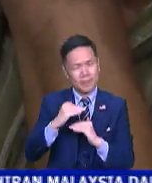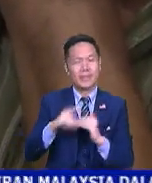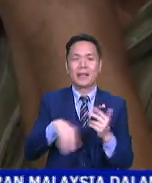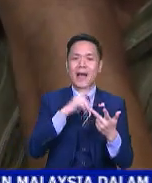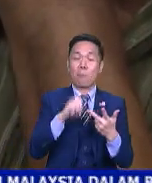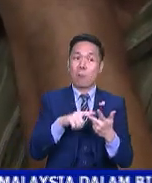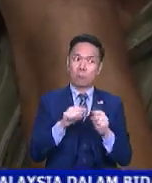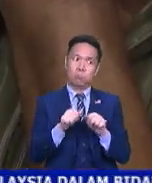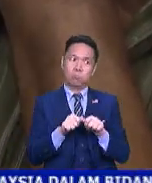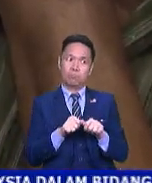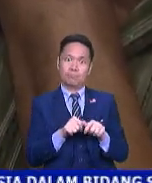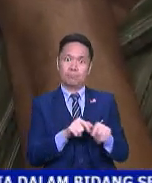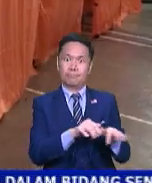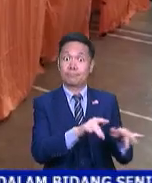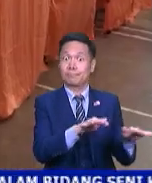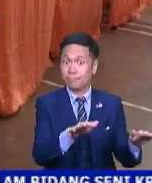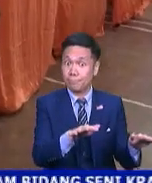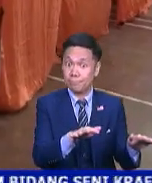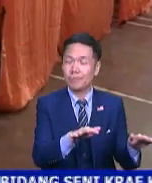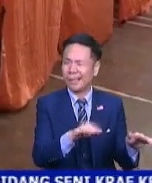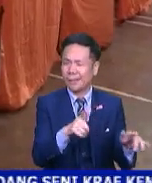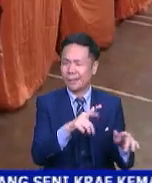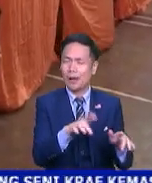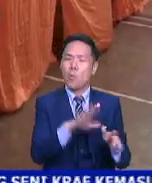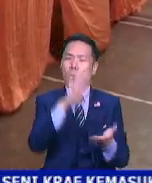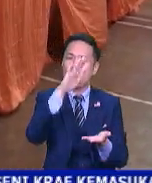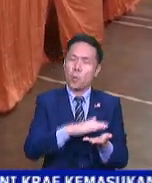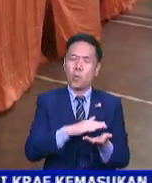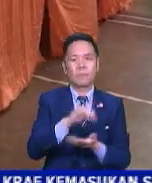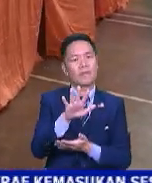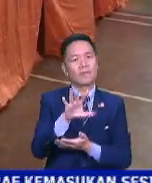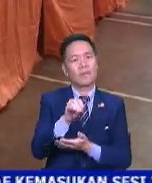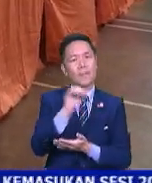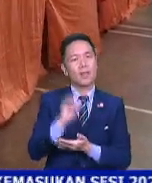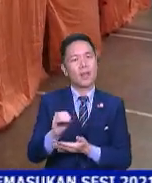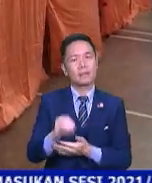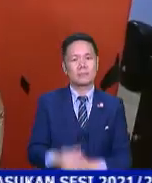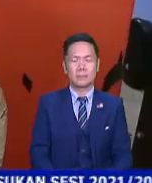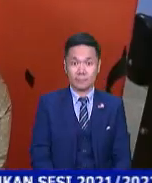kebolehjangkitan kes positif covid-19 sebanyak 50%